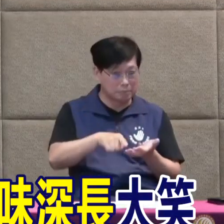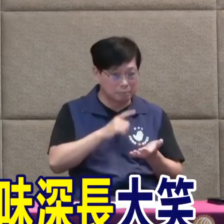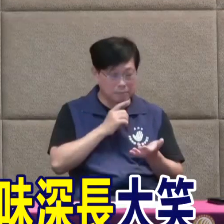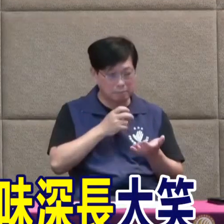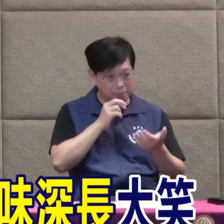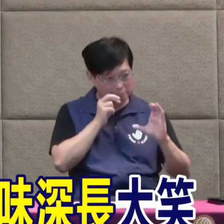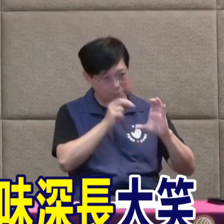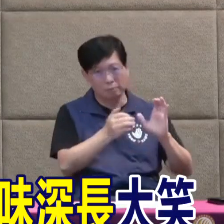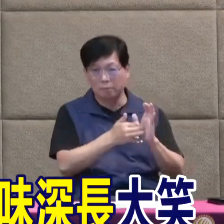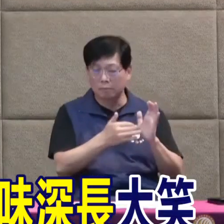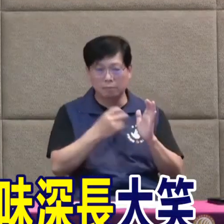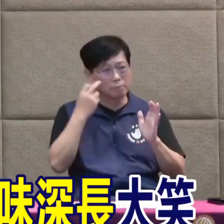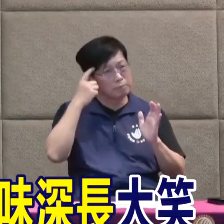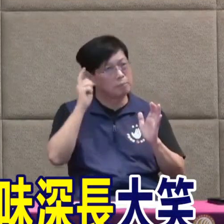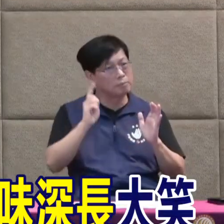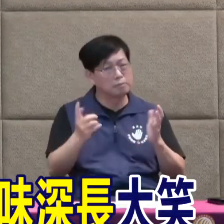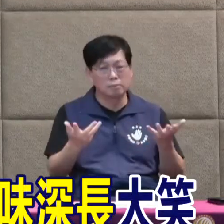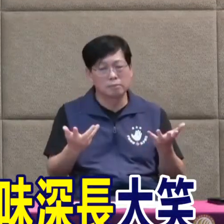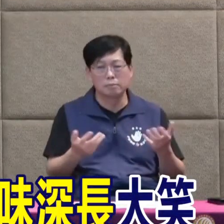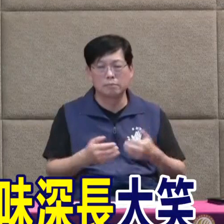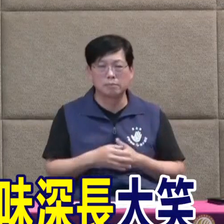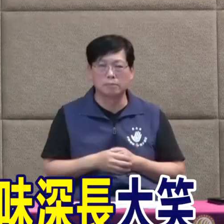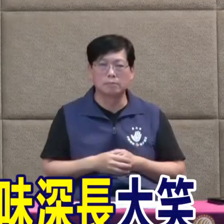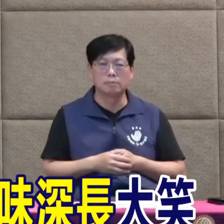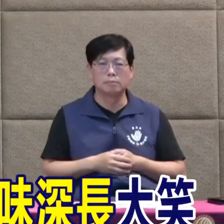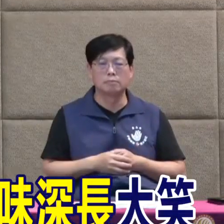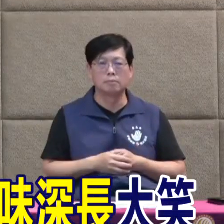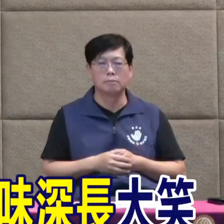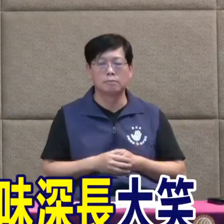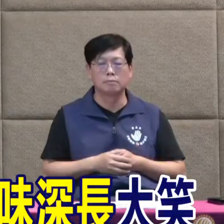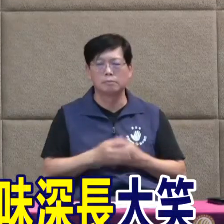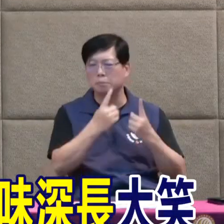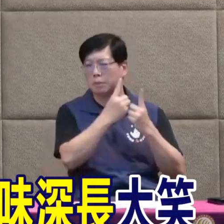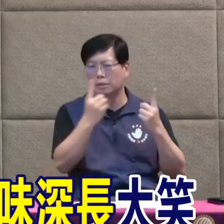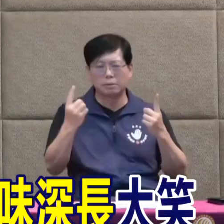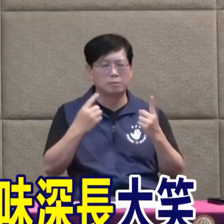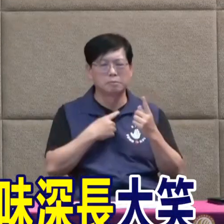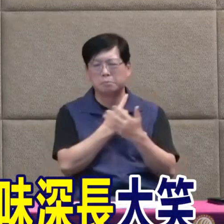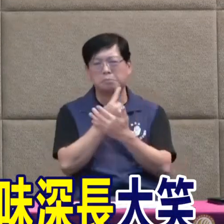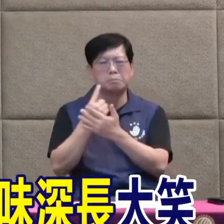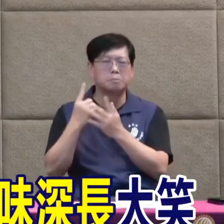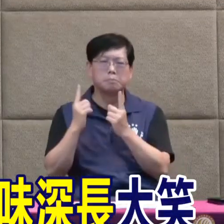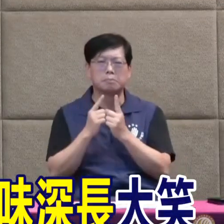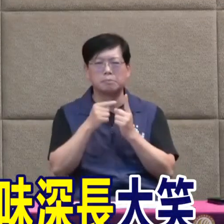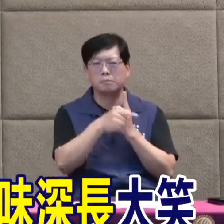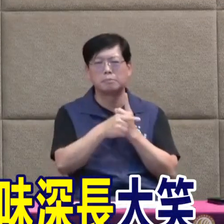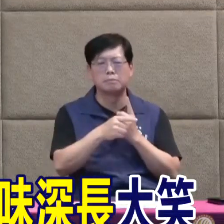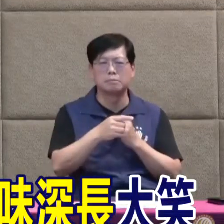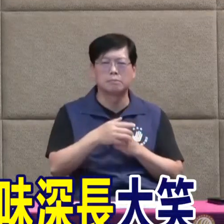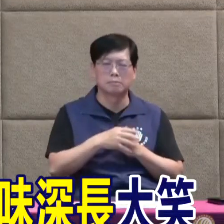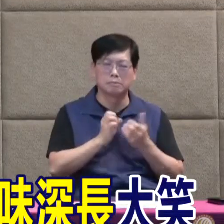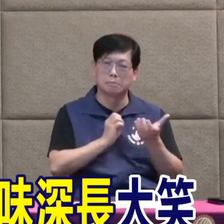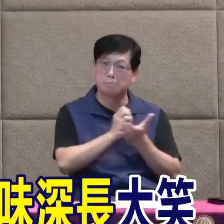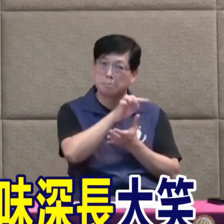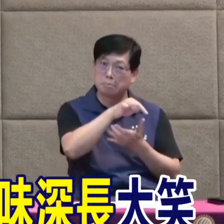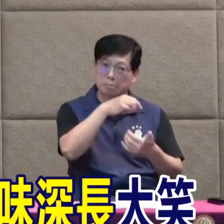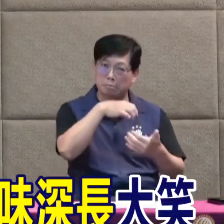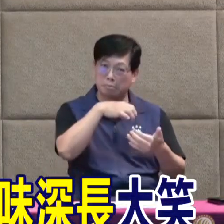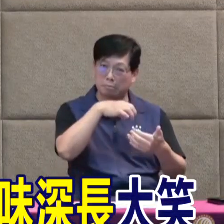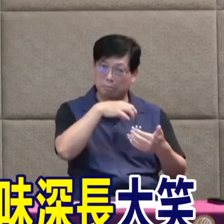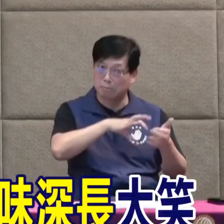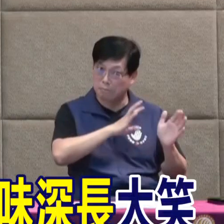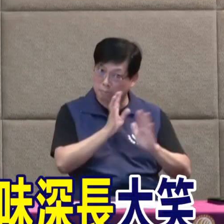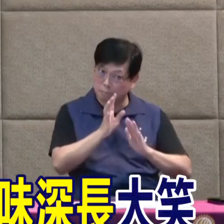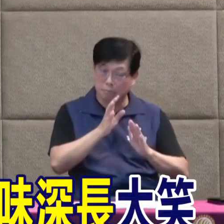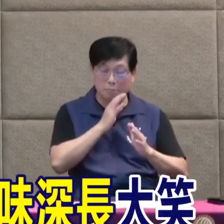如何？有看过他的？ 我每一个人哦，对他那个就是他的播送的那播